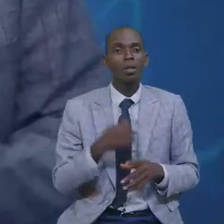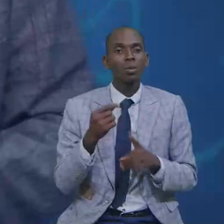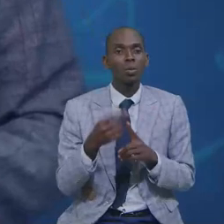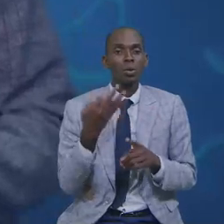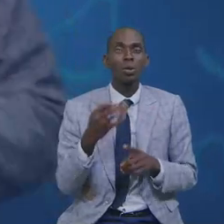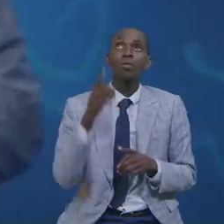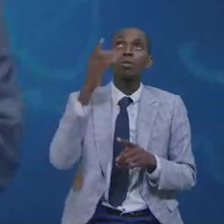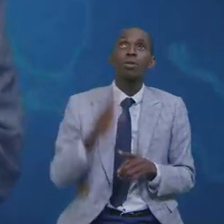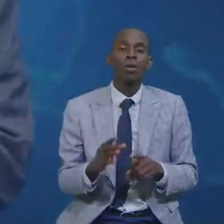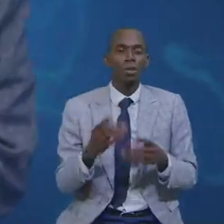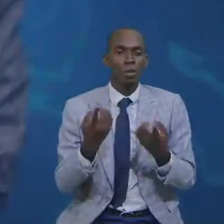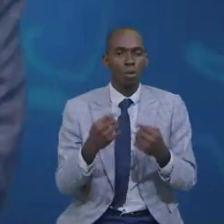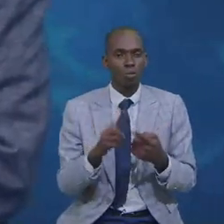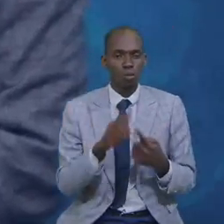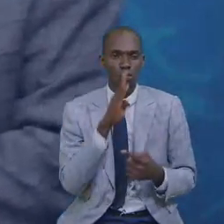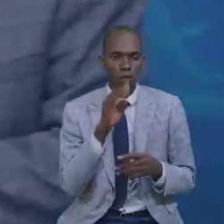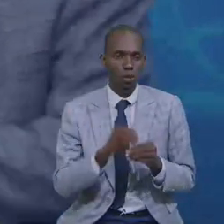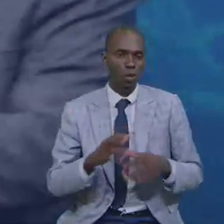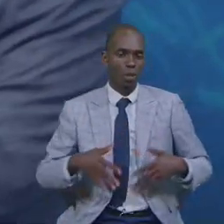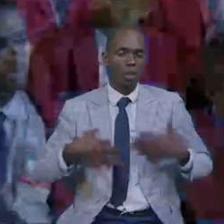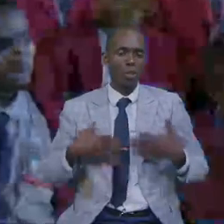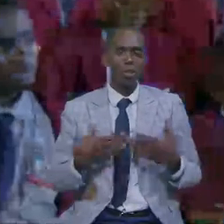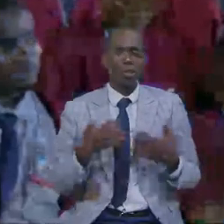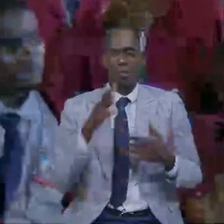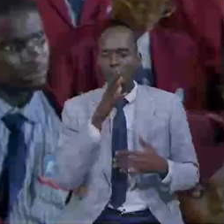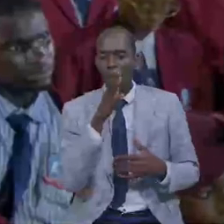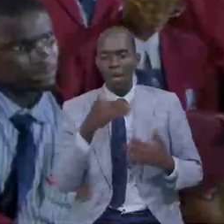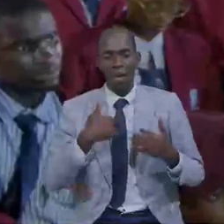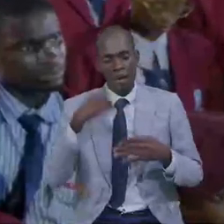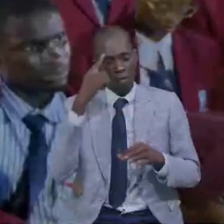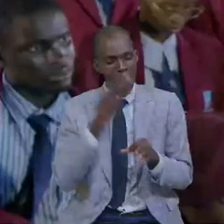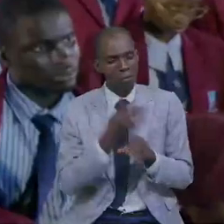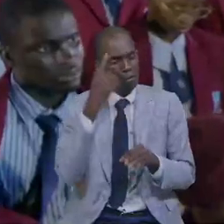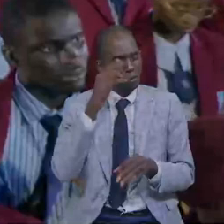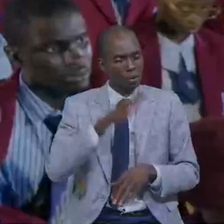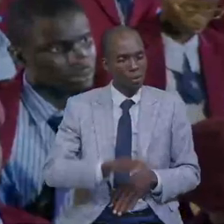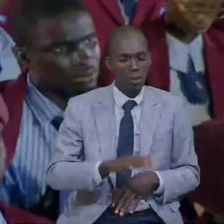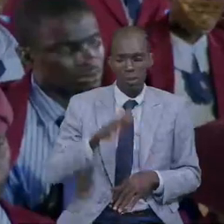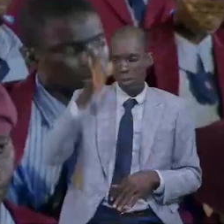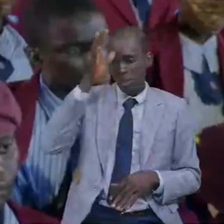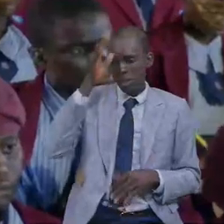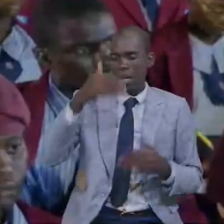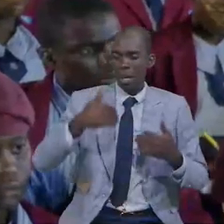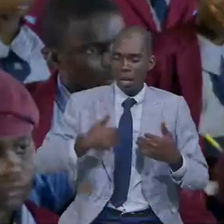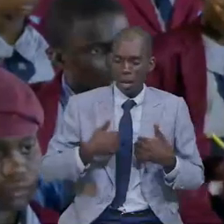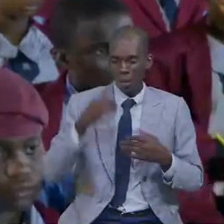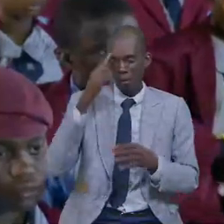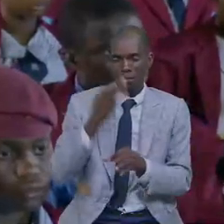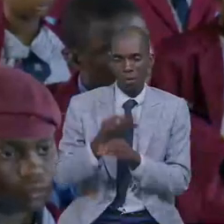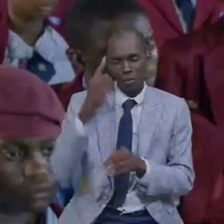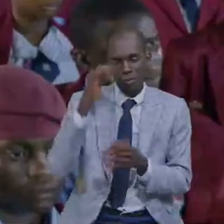Dieu sera accompli dans ta vie tu auras la foi pour cet enfant maman papa tu as la fois pour cet enfant